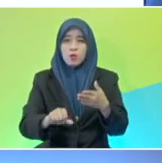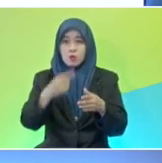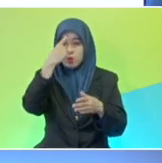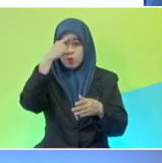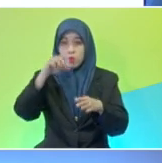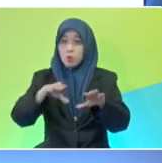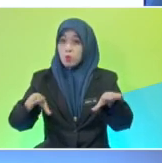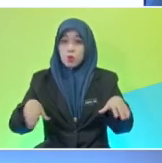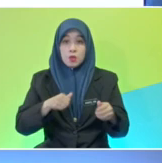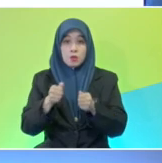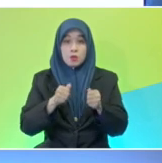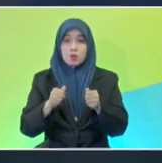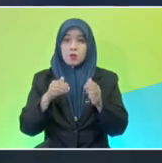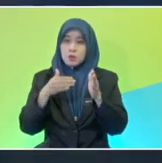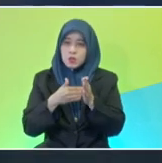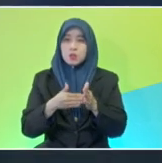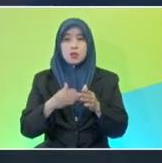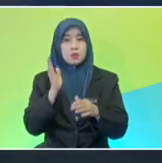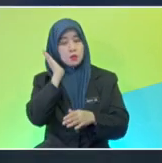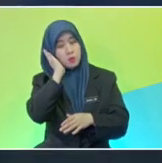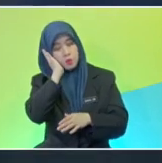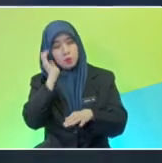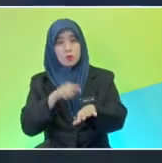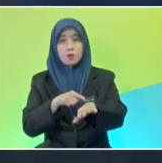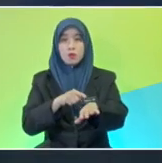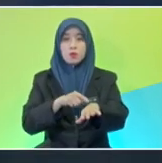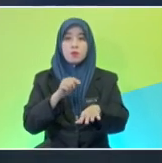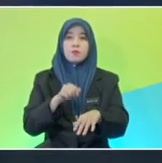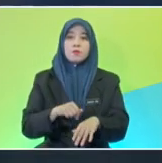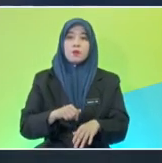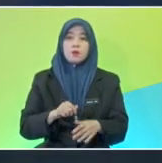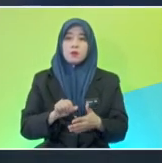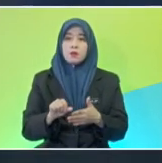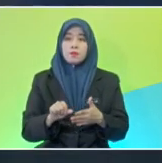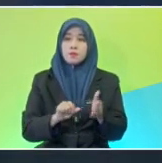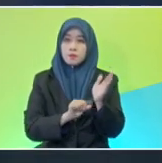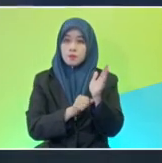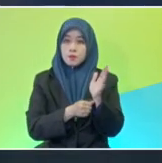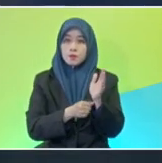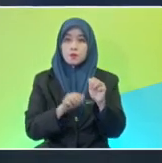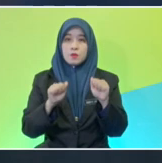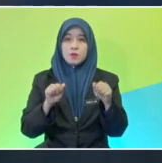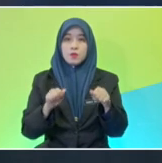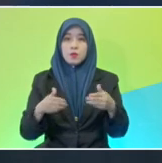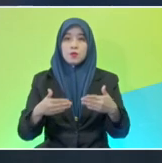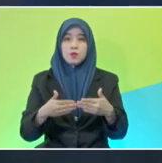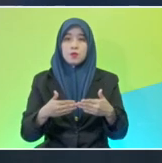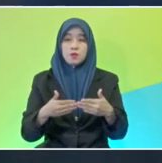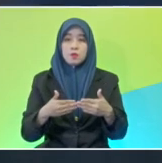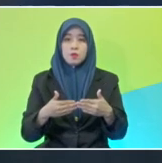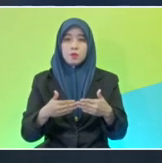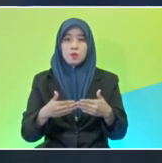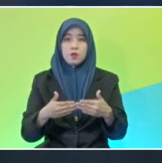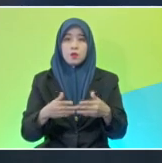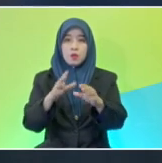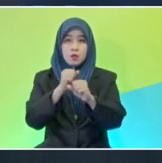tidur selepas itu supaya kita dapat tenaga untuk sambung ke esok hari. Ya, supaya kita segar cikgu. Tak adalah keesokan